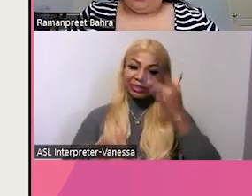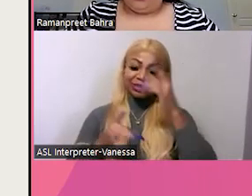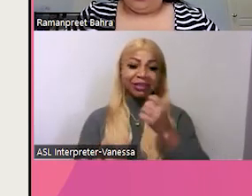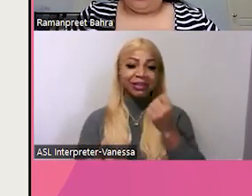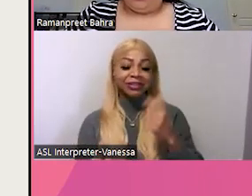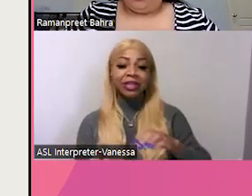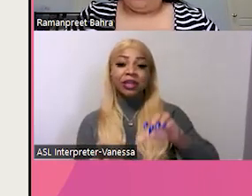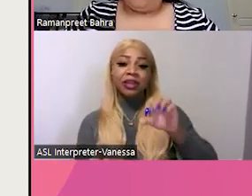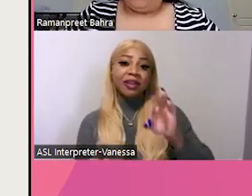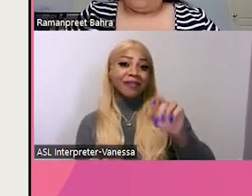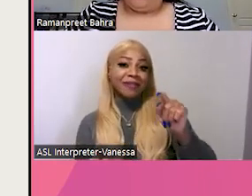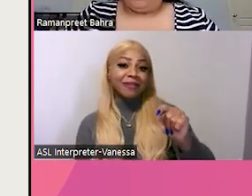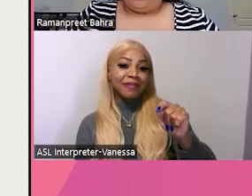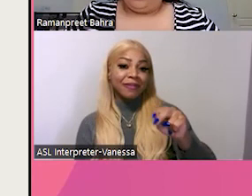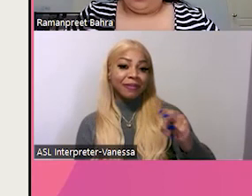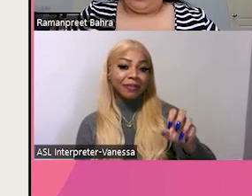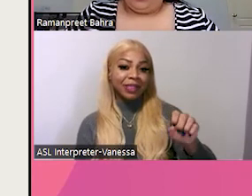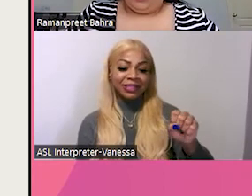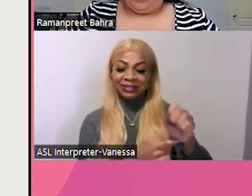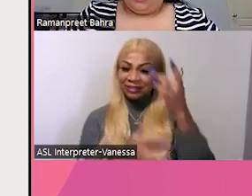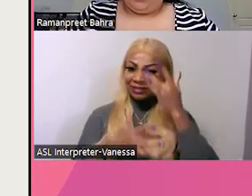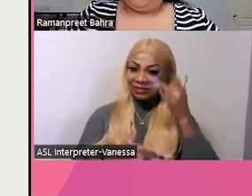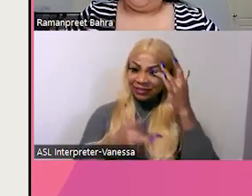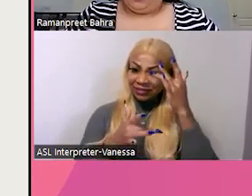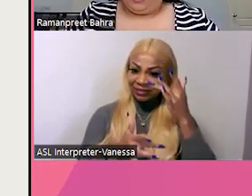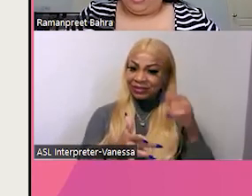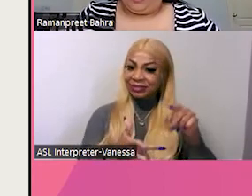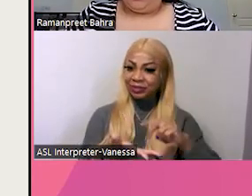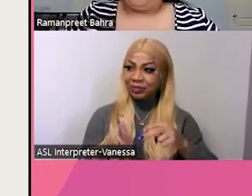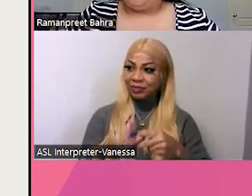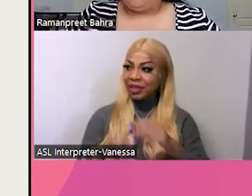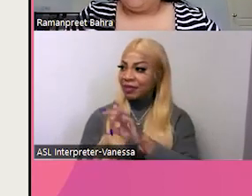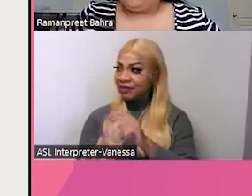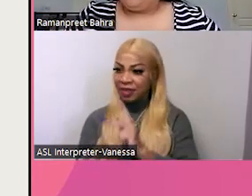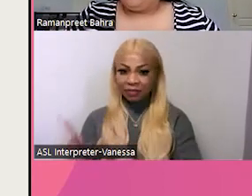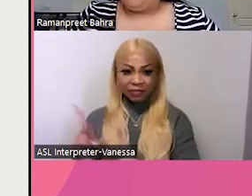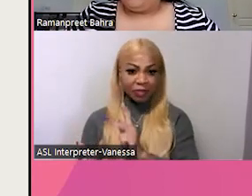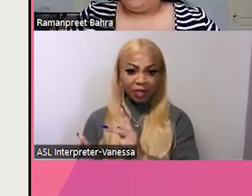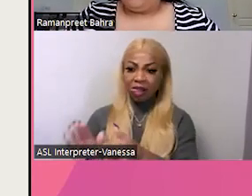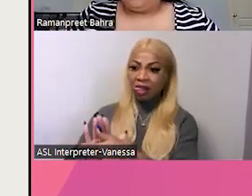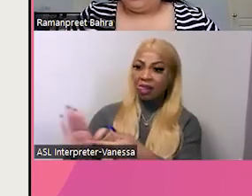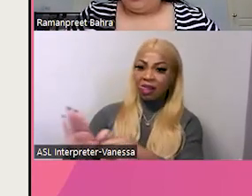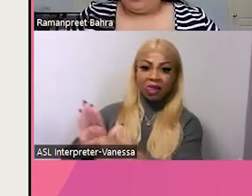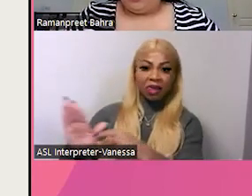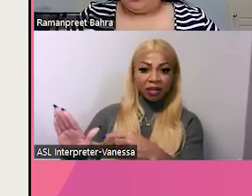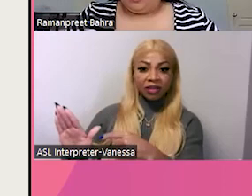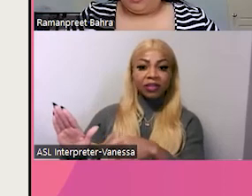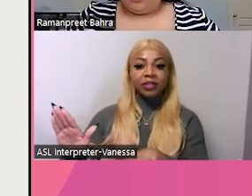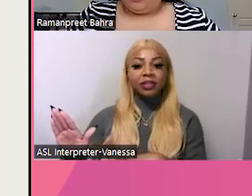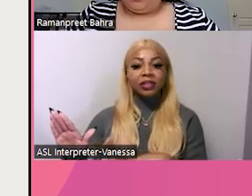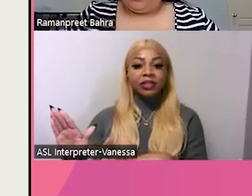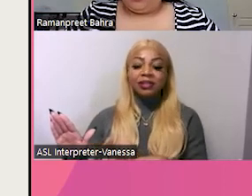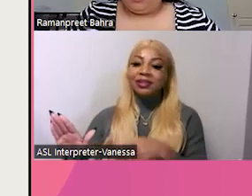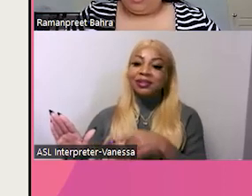et disant que l'obésité, la grosseur, est une maladie. Cela pathologise les